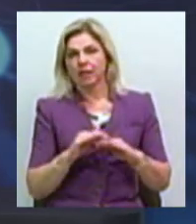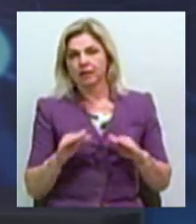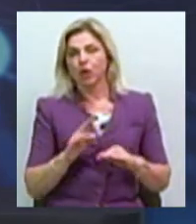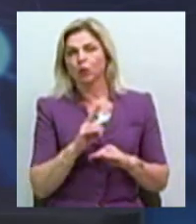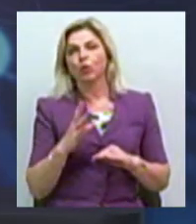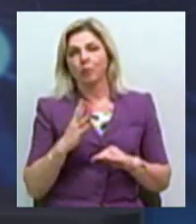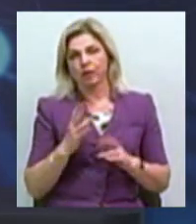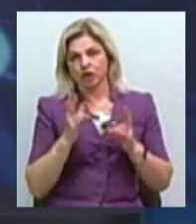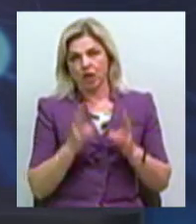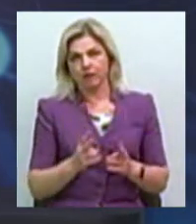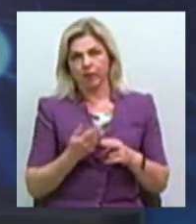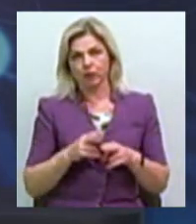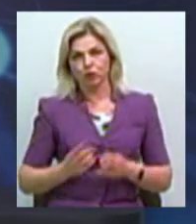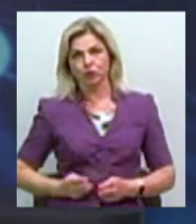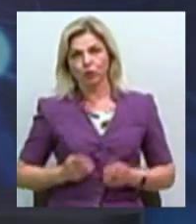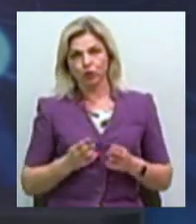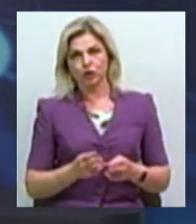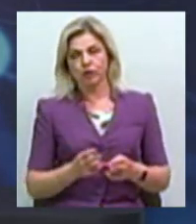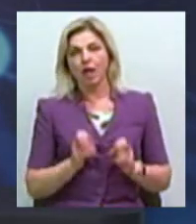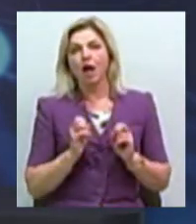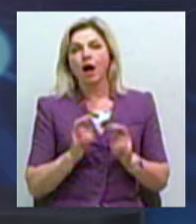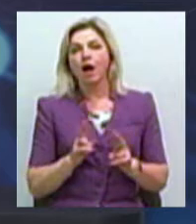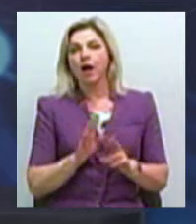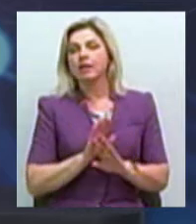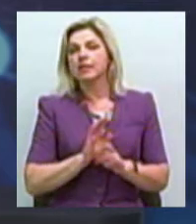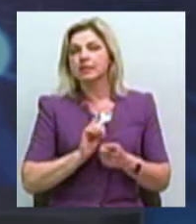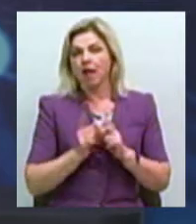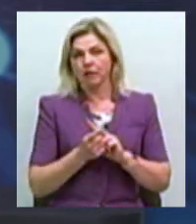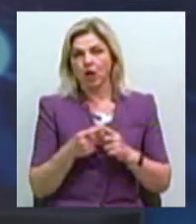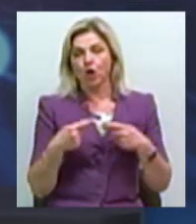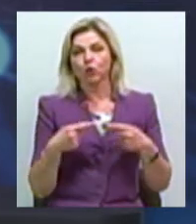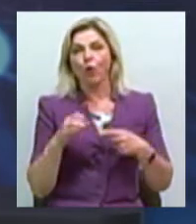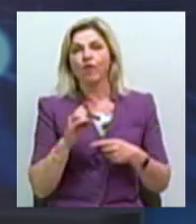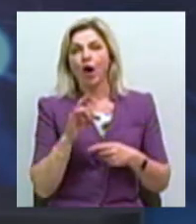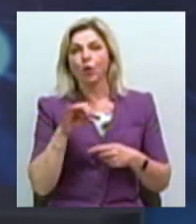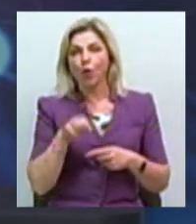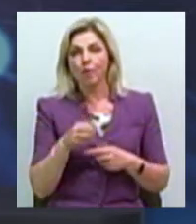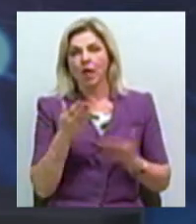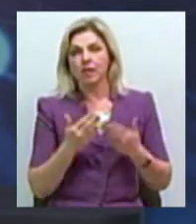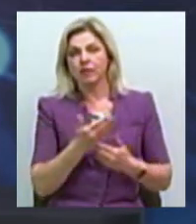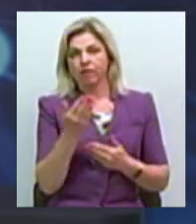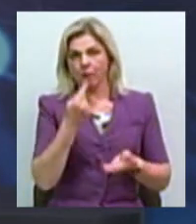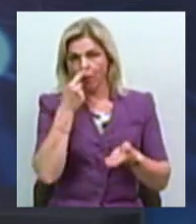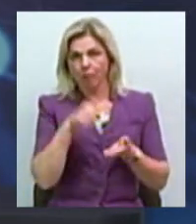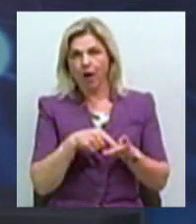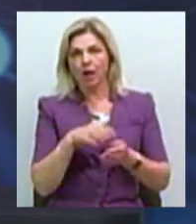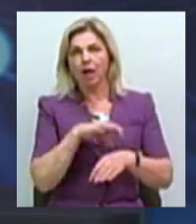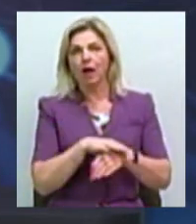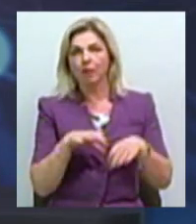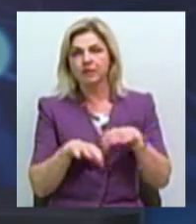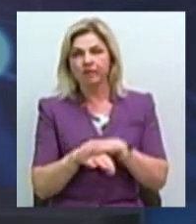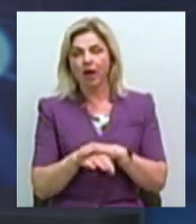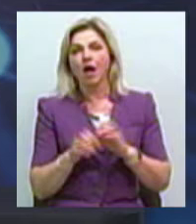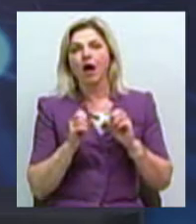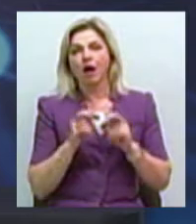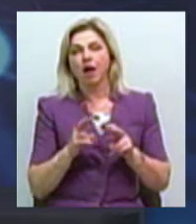злочину. Як не стати товаром? Що робити, якщо ви потрапили до рабства? Як відбувається процес